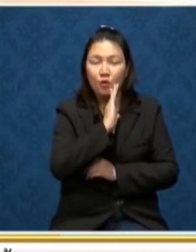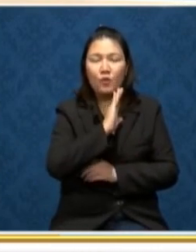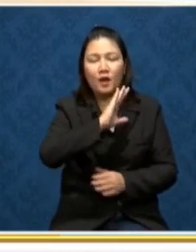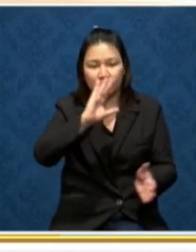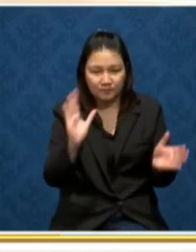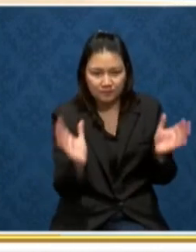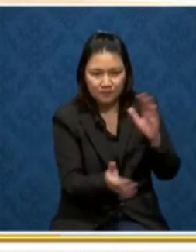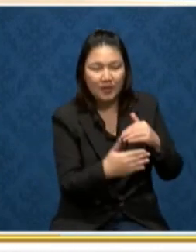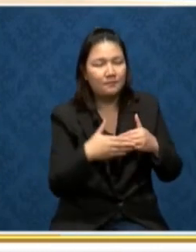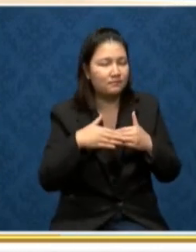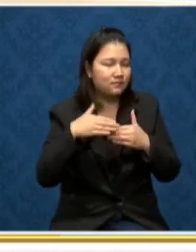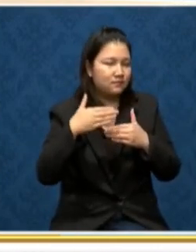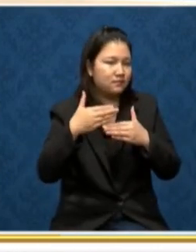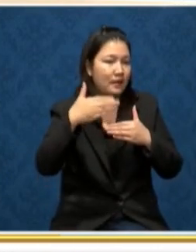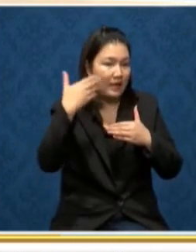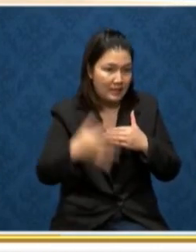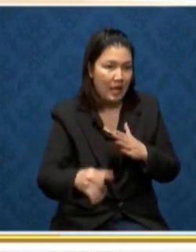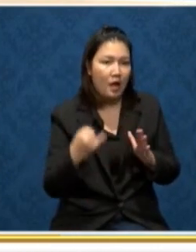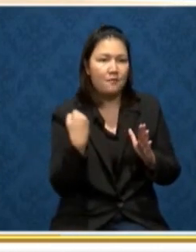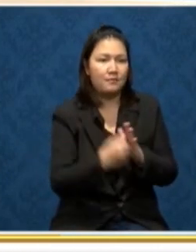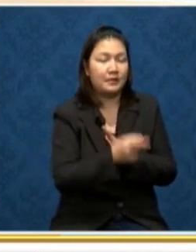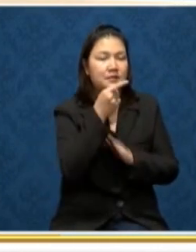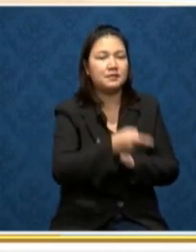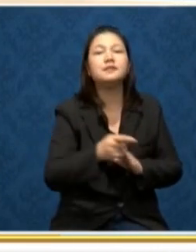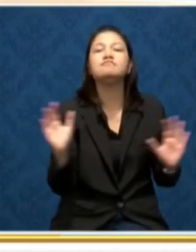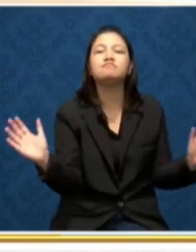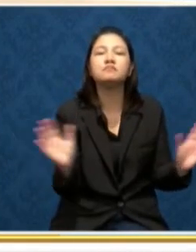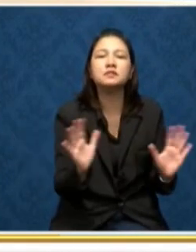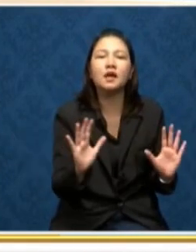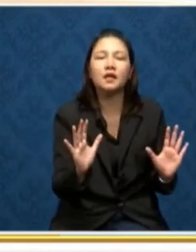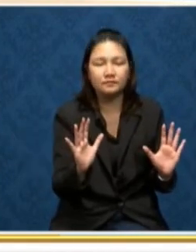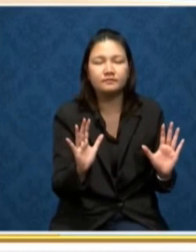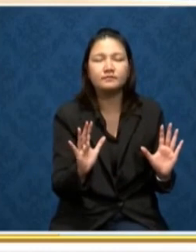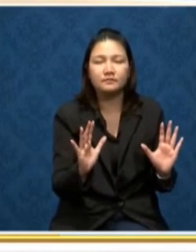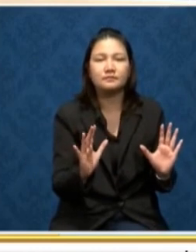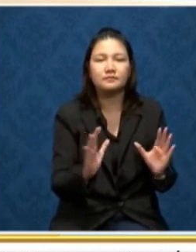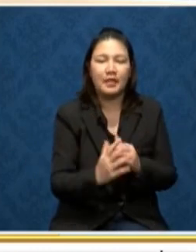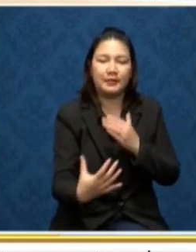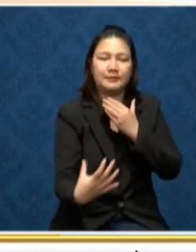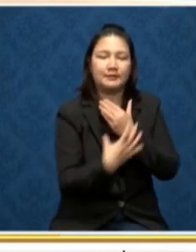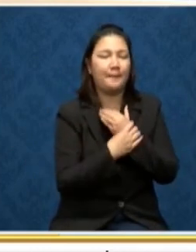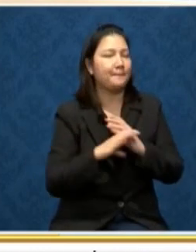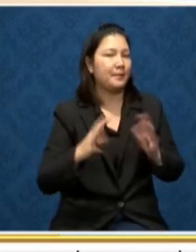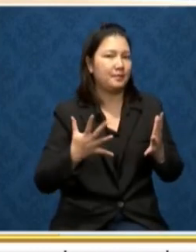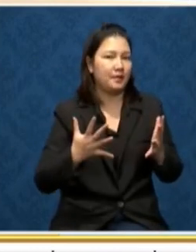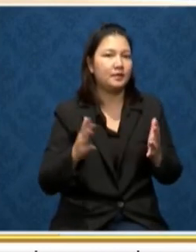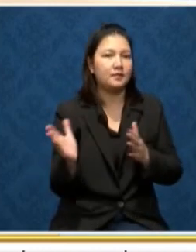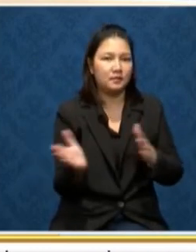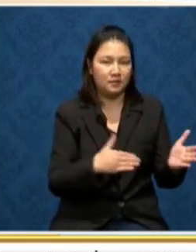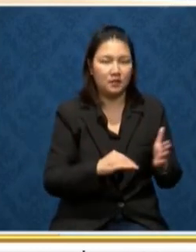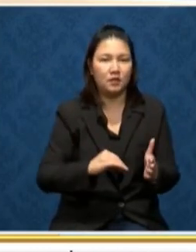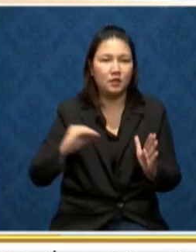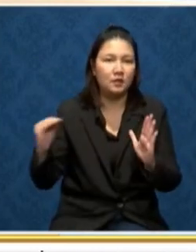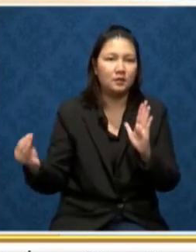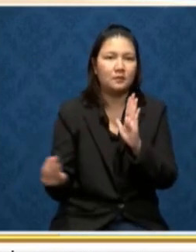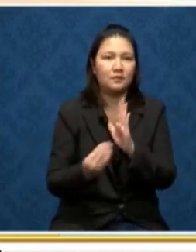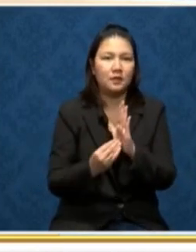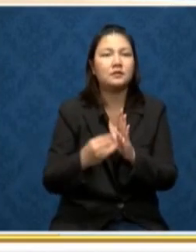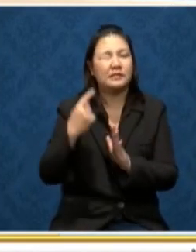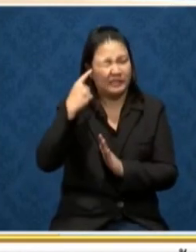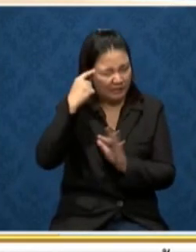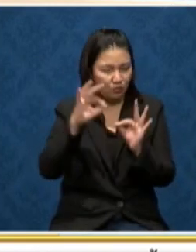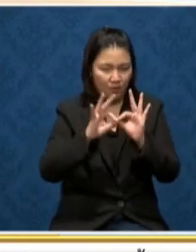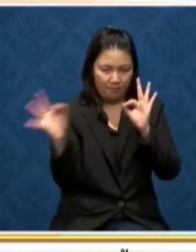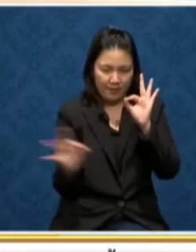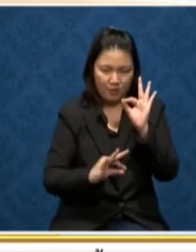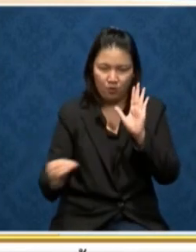กษว่า ไม่มีการกระทำความผิตามที่แ้งการระบข่ความชีดนี้ครั จะทำให้พระกอรฉบับนี้รั antioxidant